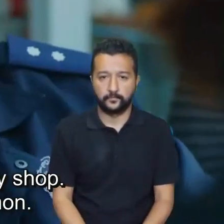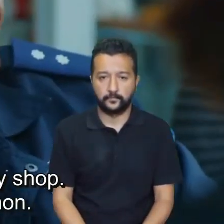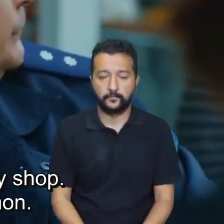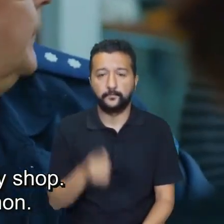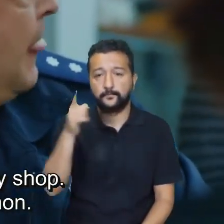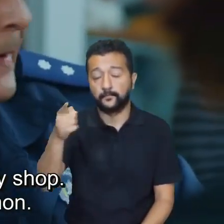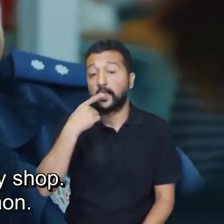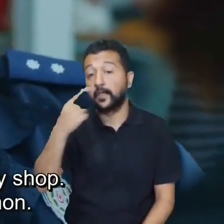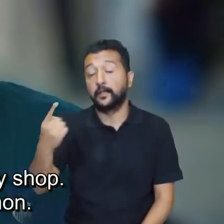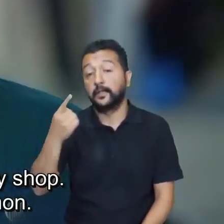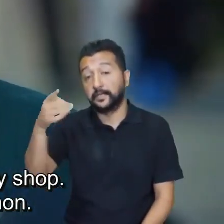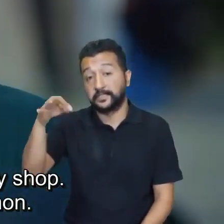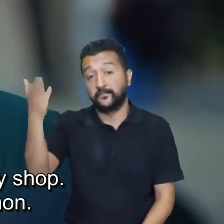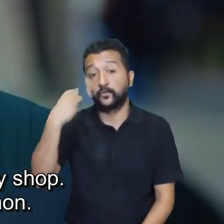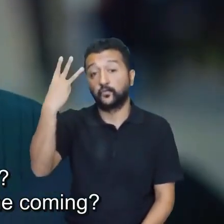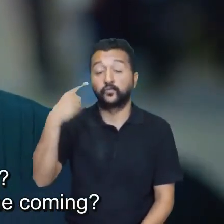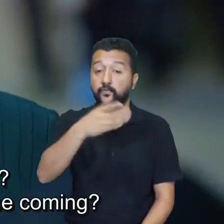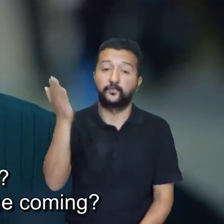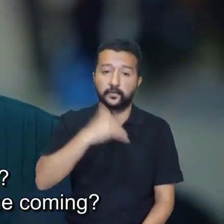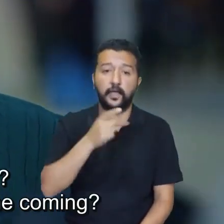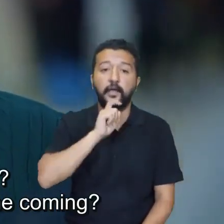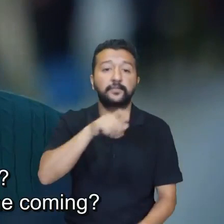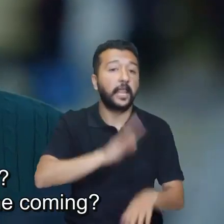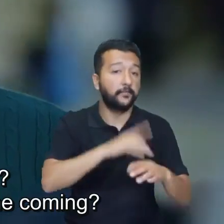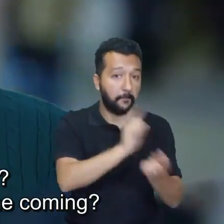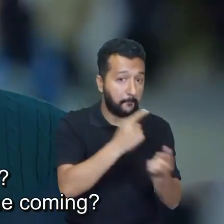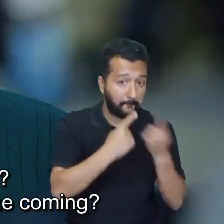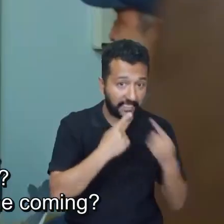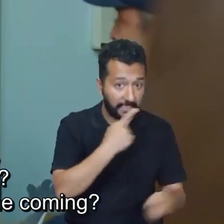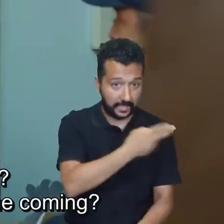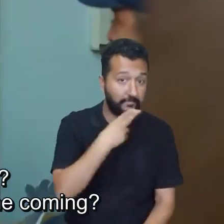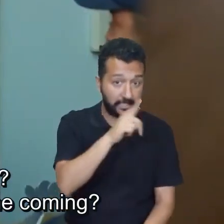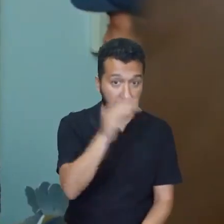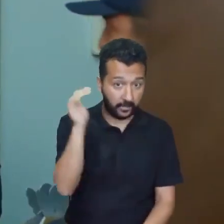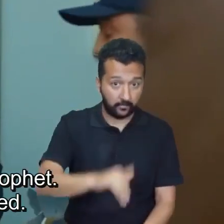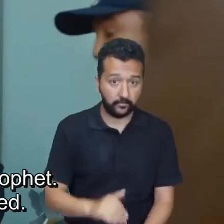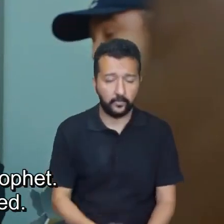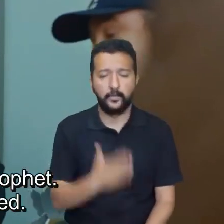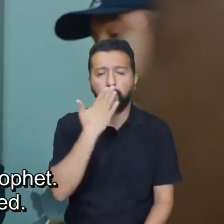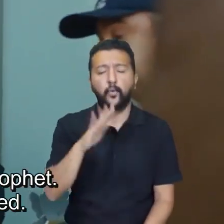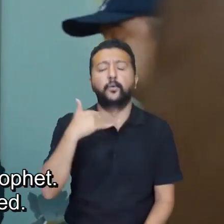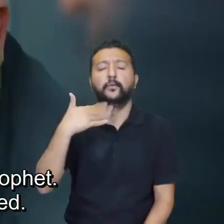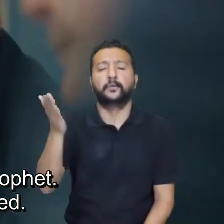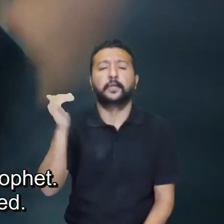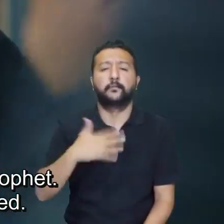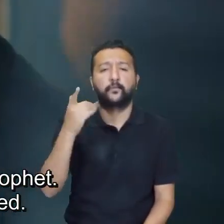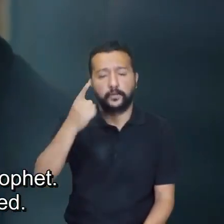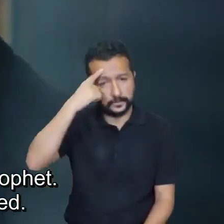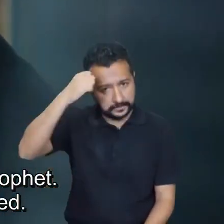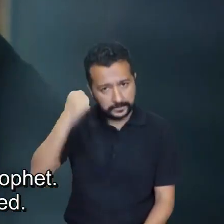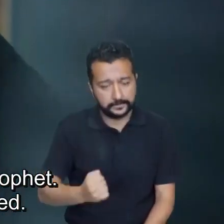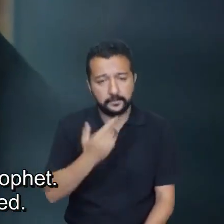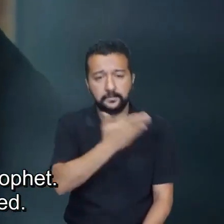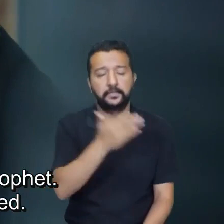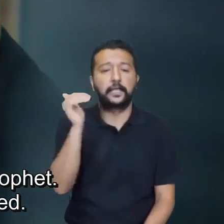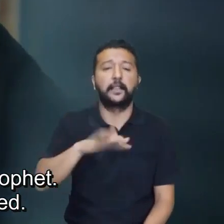amcim. Ali, benim dükkana 3 çay, biri açık olsun, limonlu. Amca ne yaptınız? Konuştunuz mu Adile ablayla? Geliyor mu? Yok be oğlum. Nuh diyor,